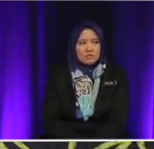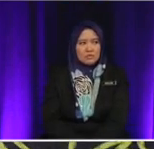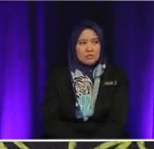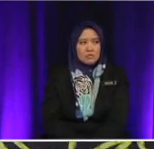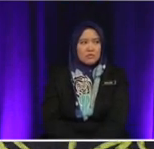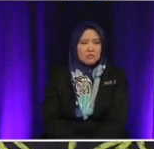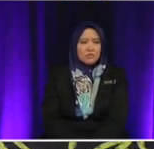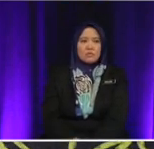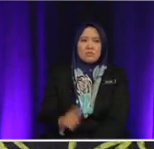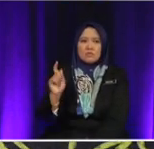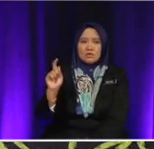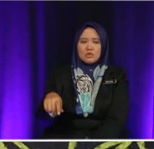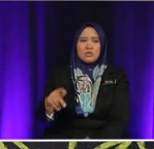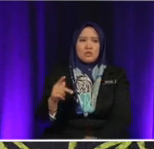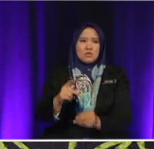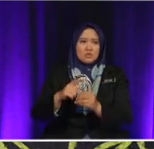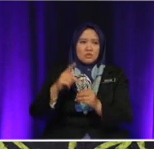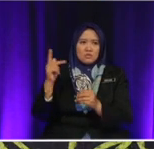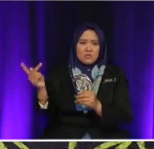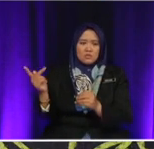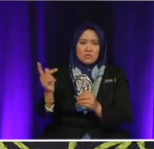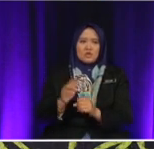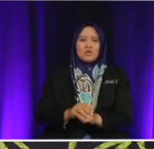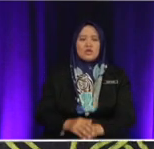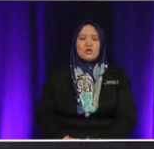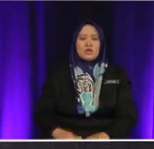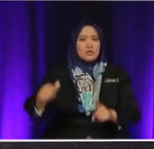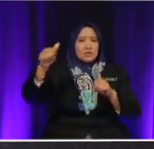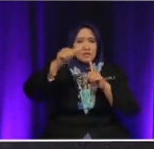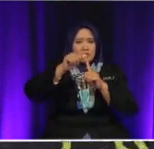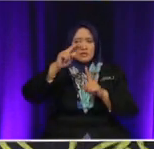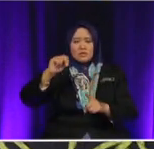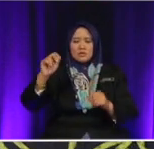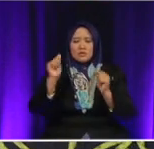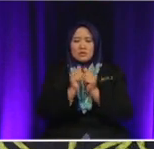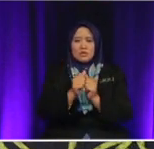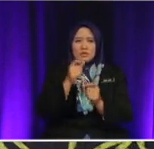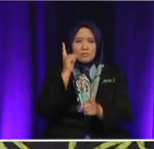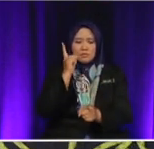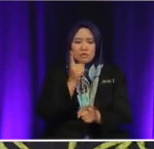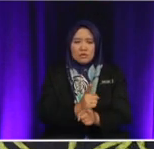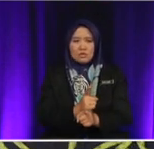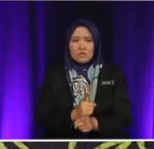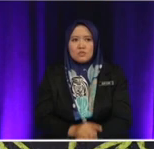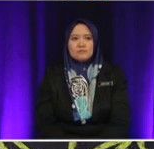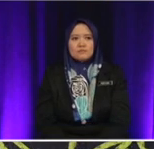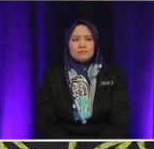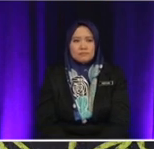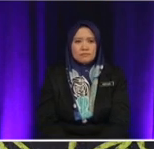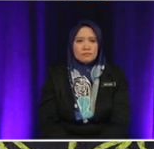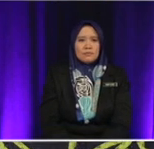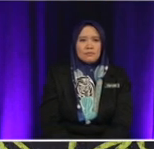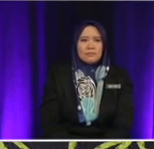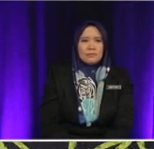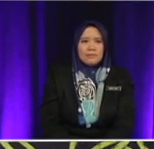kena mengeluarkan arahan dengan betul tetapi perlu mengambil kira implikasi motivasi.